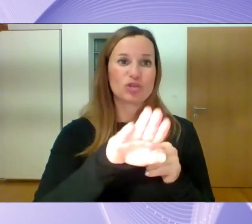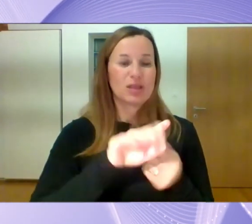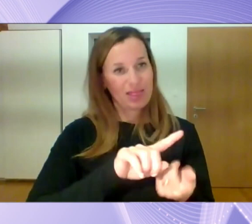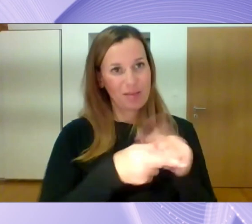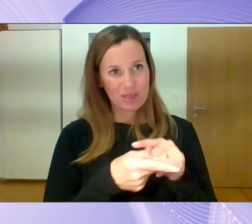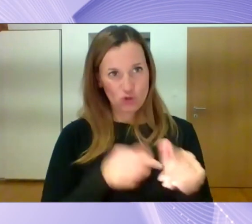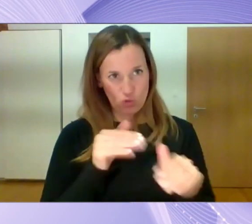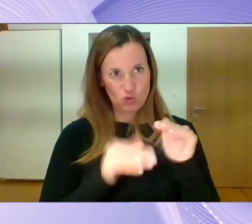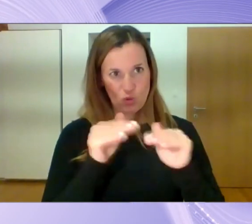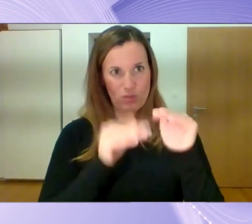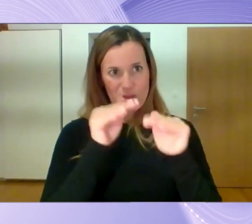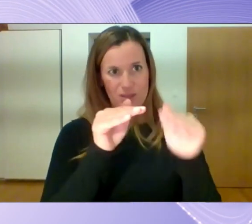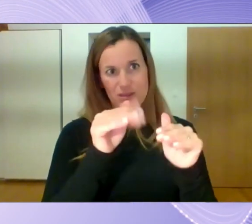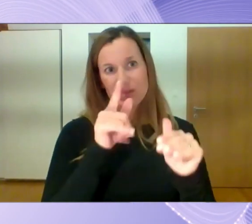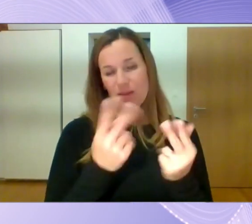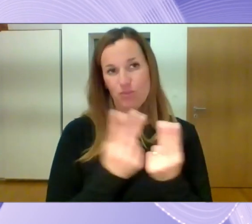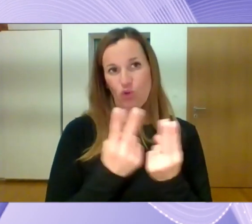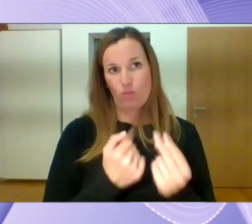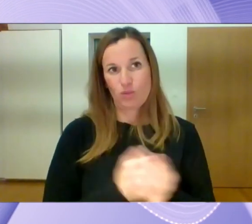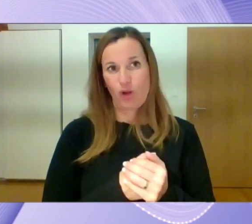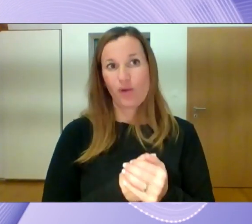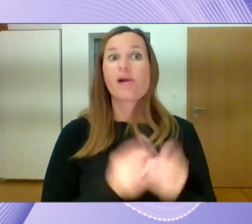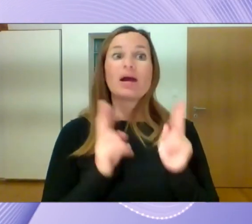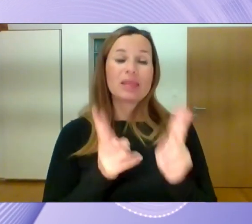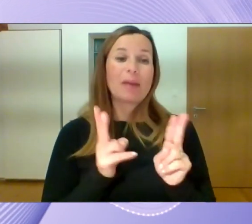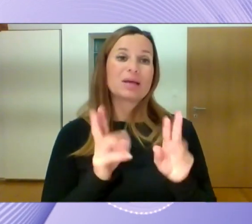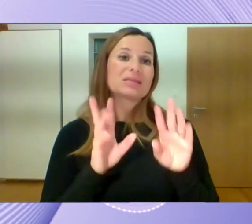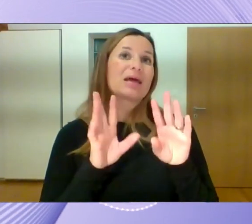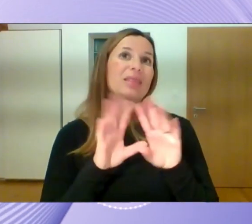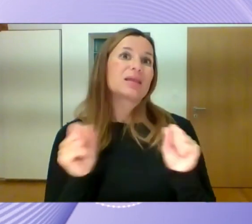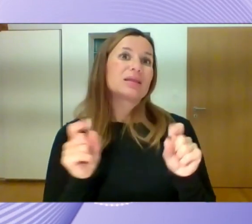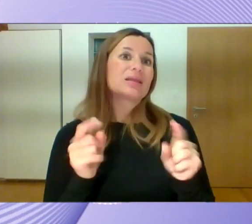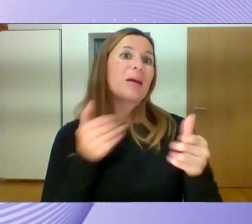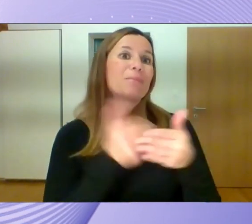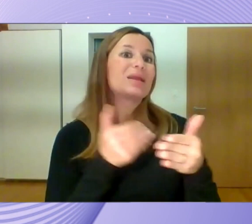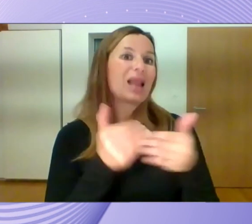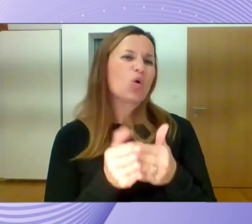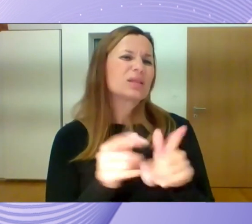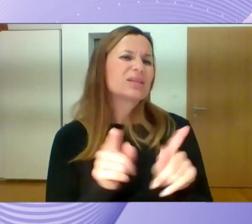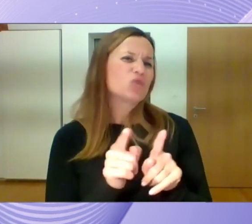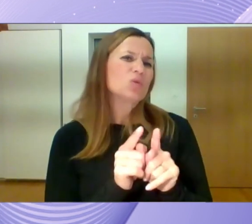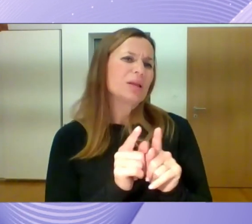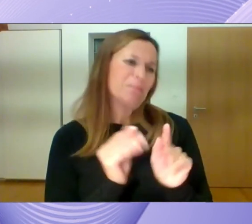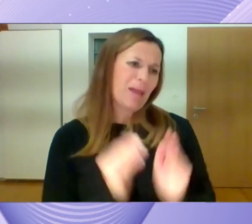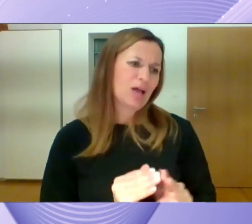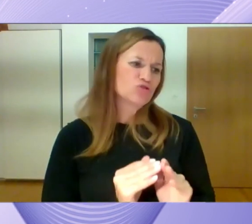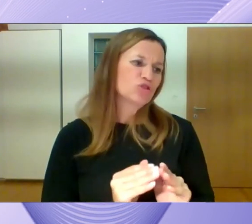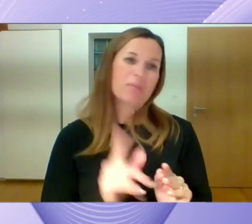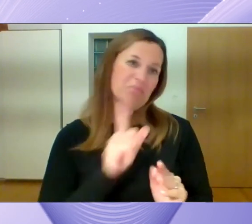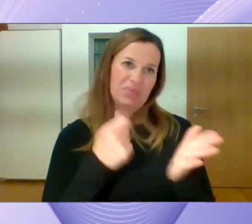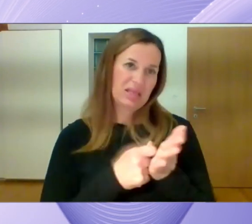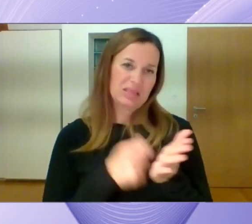stvari. Ampak da se pa narediti prilagoditve tudi manjše, ki pa ne stanejo veliko. Tako